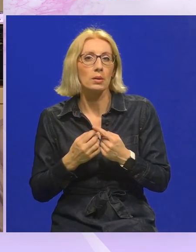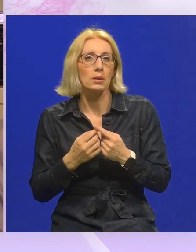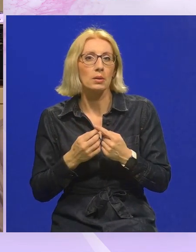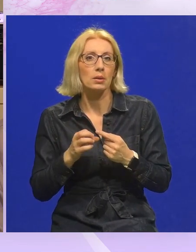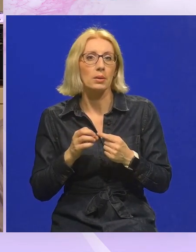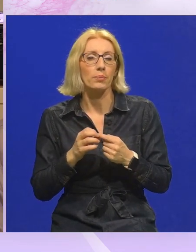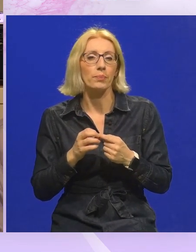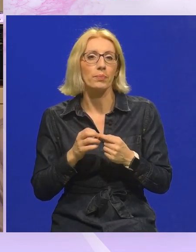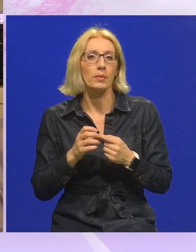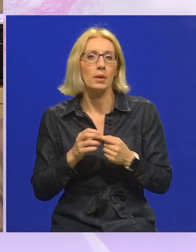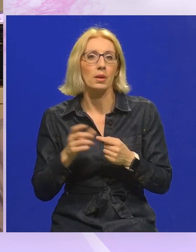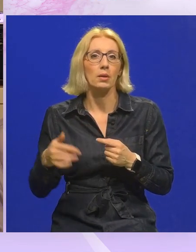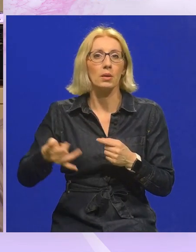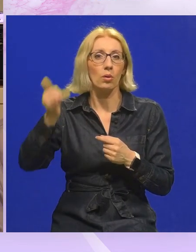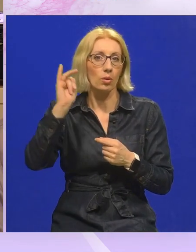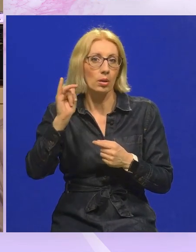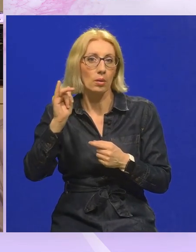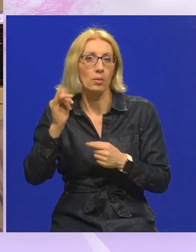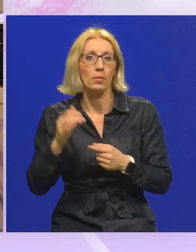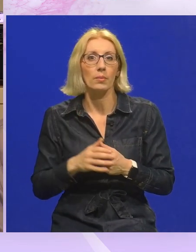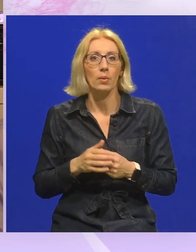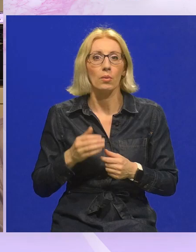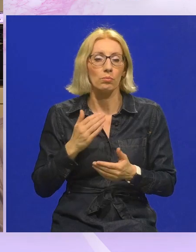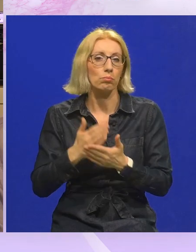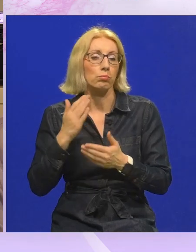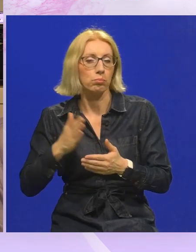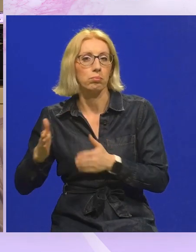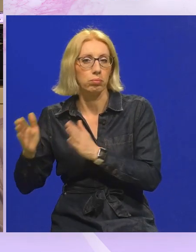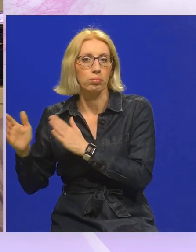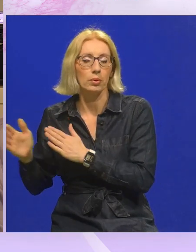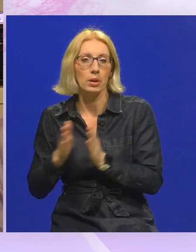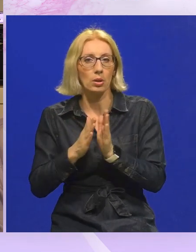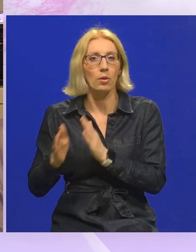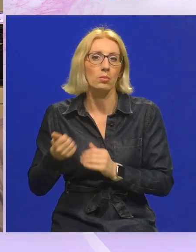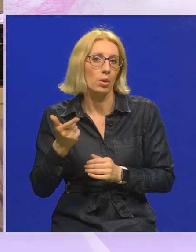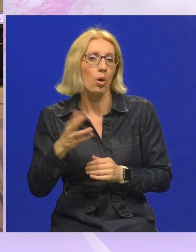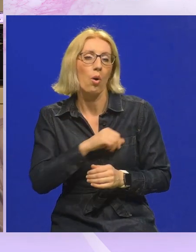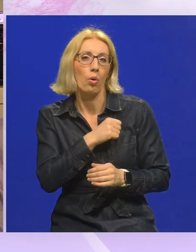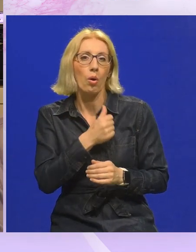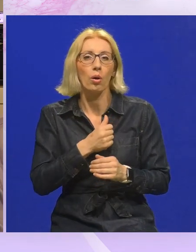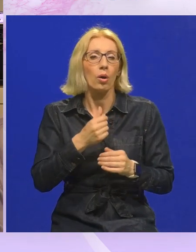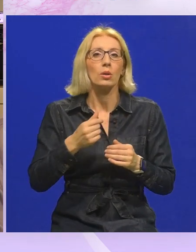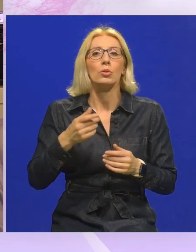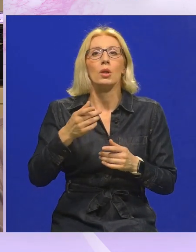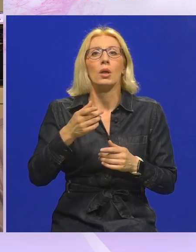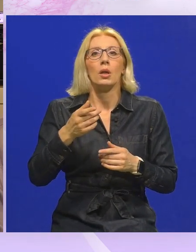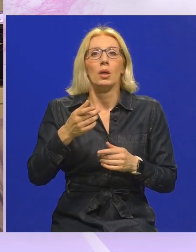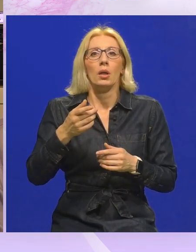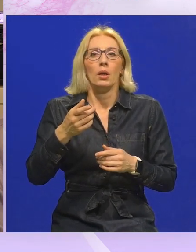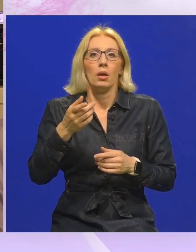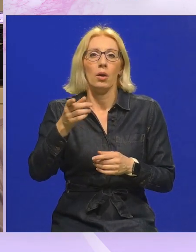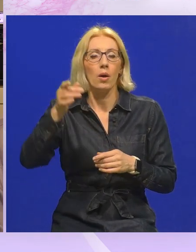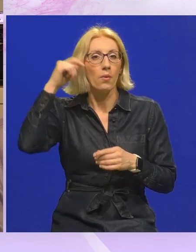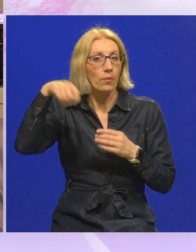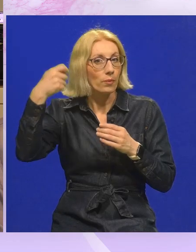njih se odlazi ipak dakle relativno redovito, barem dakle nekoliko puta godišnje na kinoprojekcije. Međutim, ostali